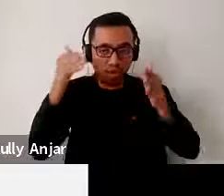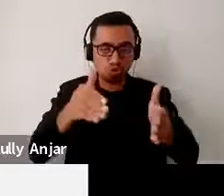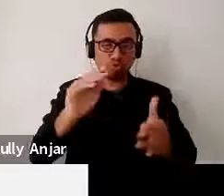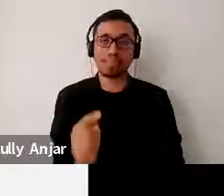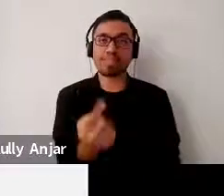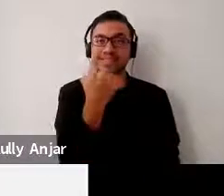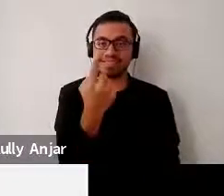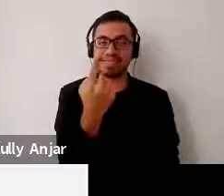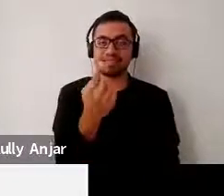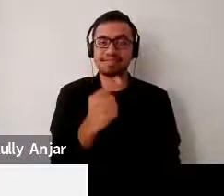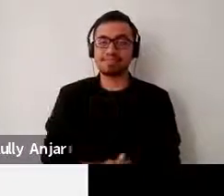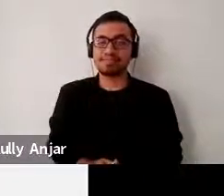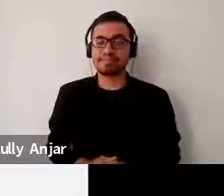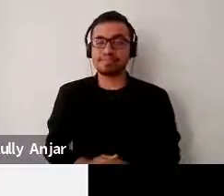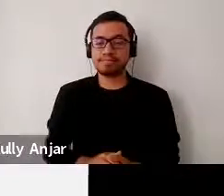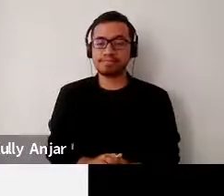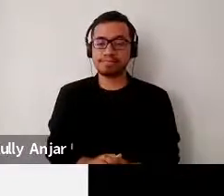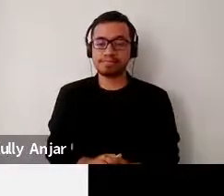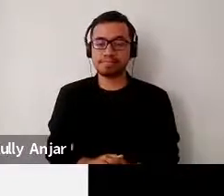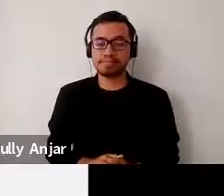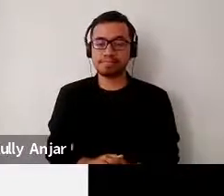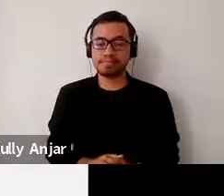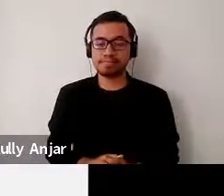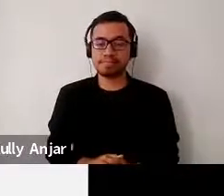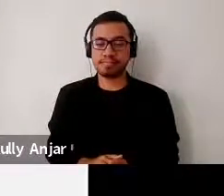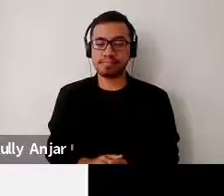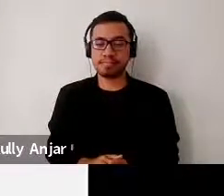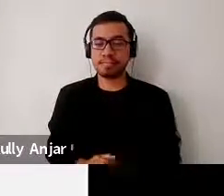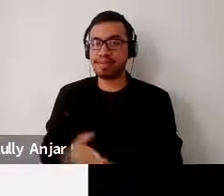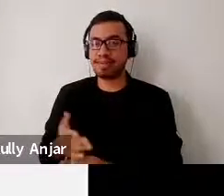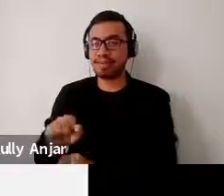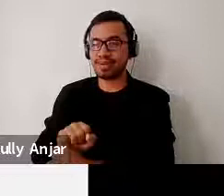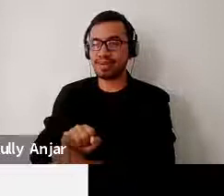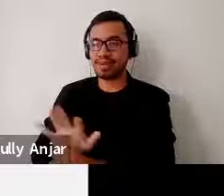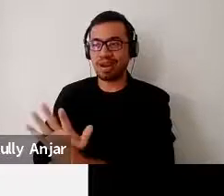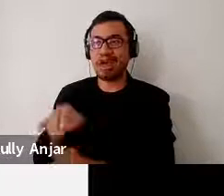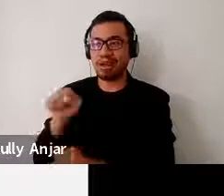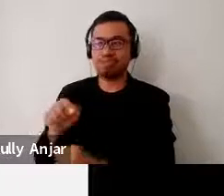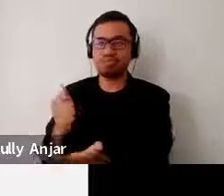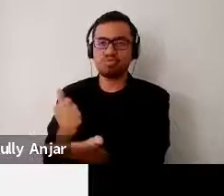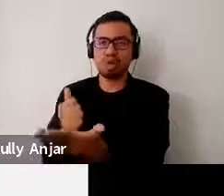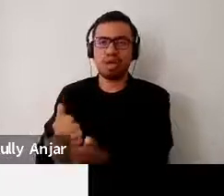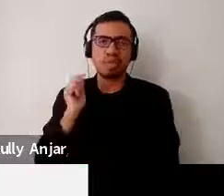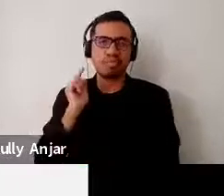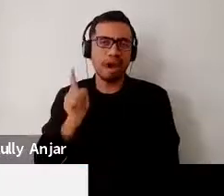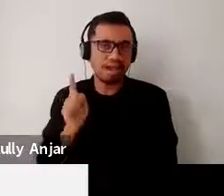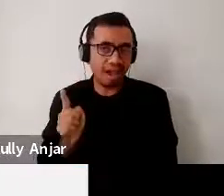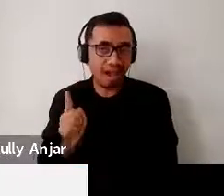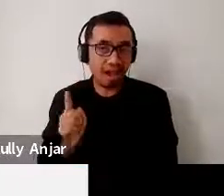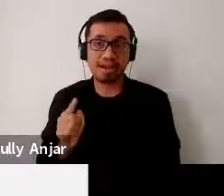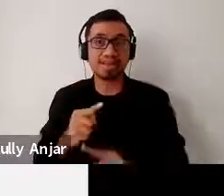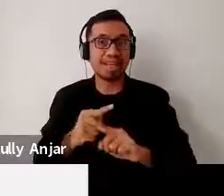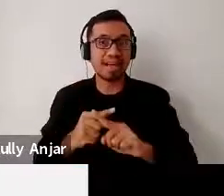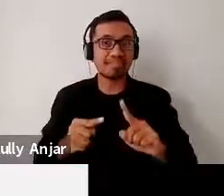ini kita bilang kalau it's a curse, tapi ada blessing untuk perlindungan sosial. Jadi kita tuh seperti dibukakan